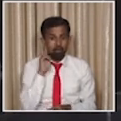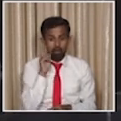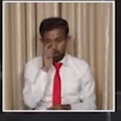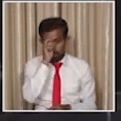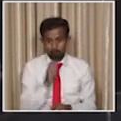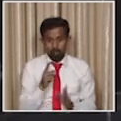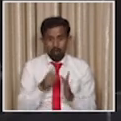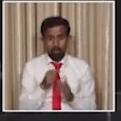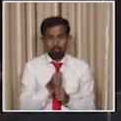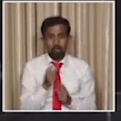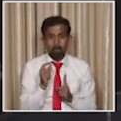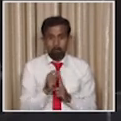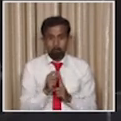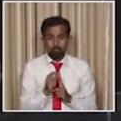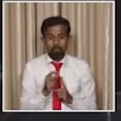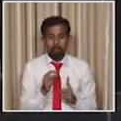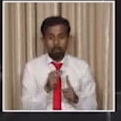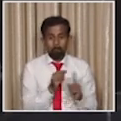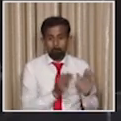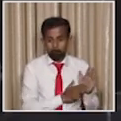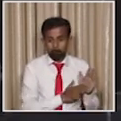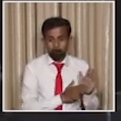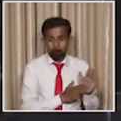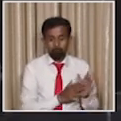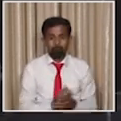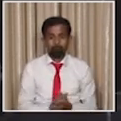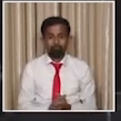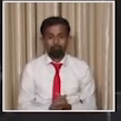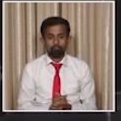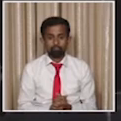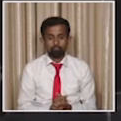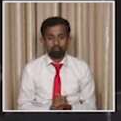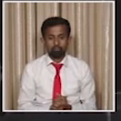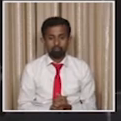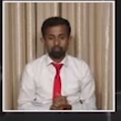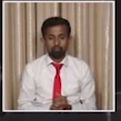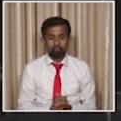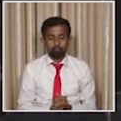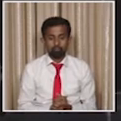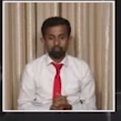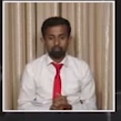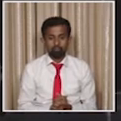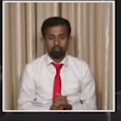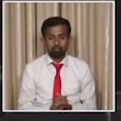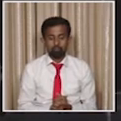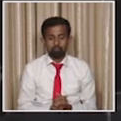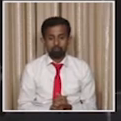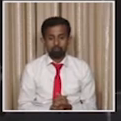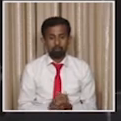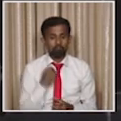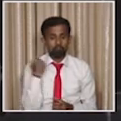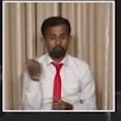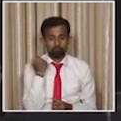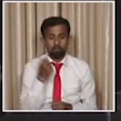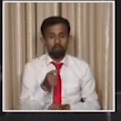මහත්මයාට IGP ට PM met with Bishop Asiri went PM's meeting with Bishop Asiri went well I was told. IGP was